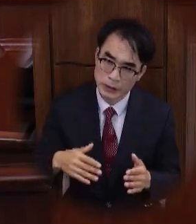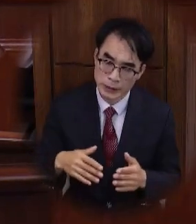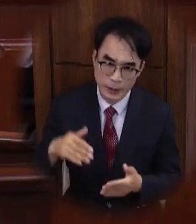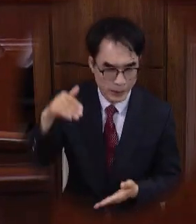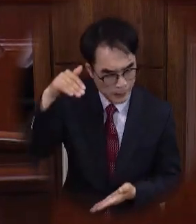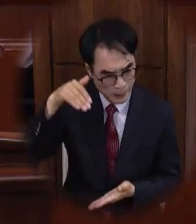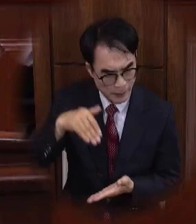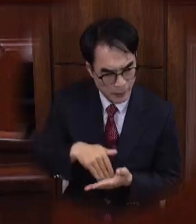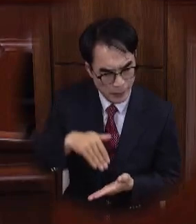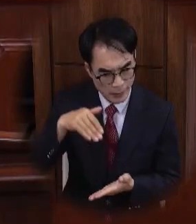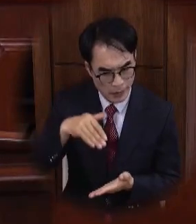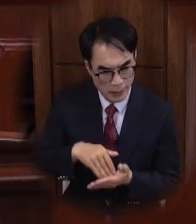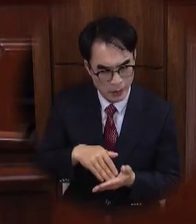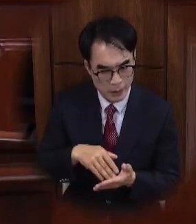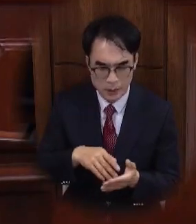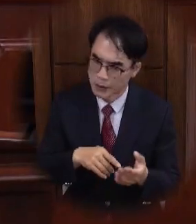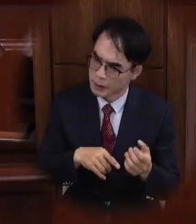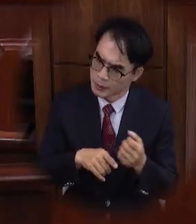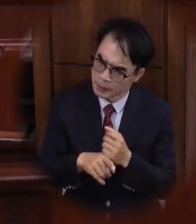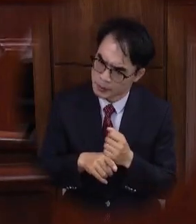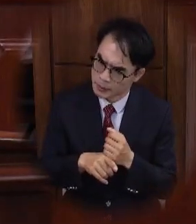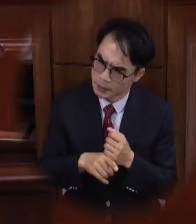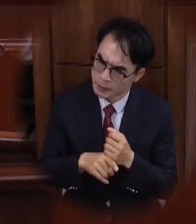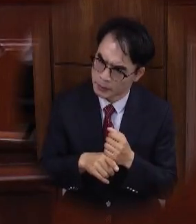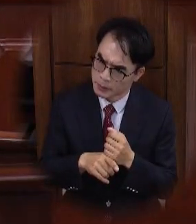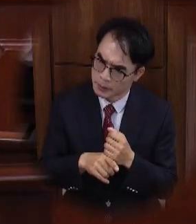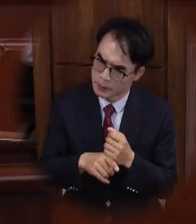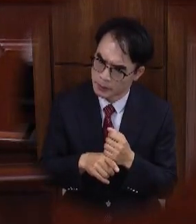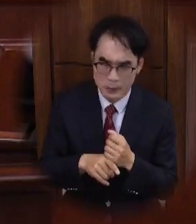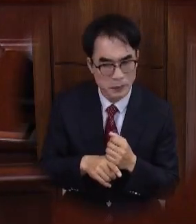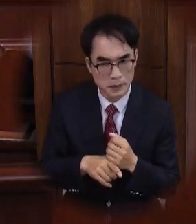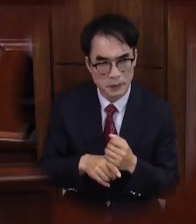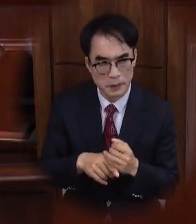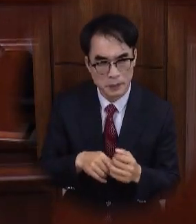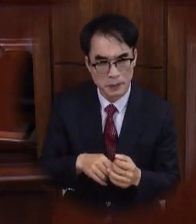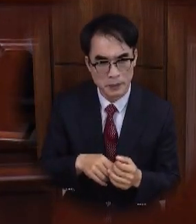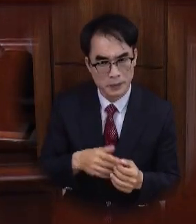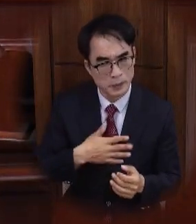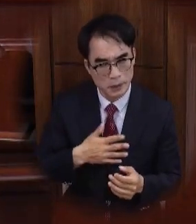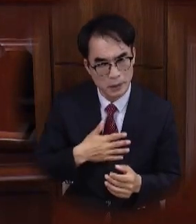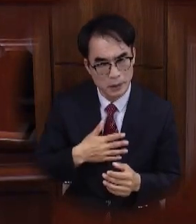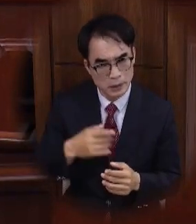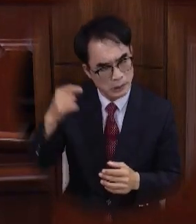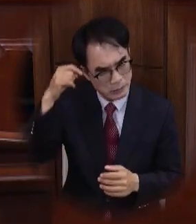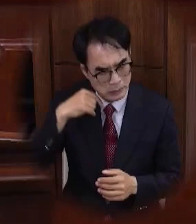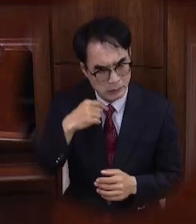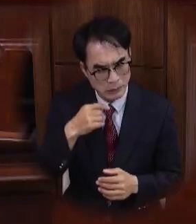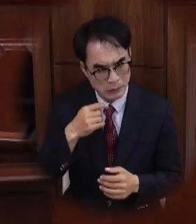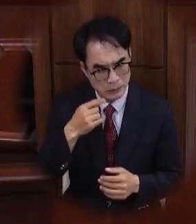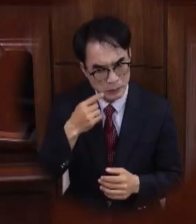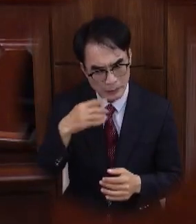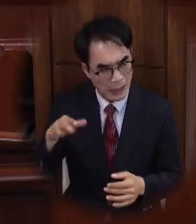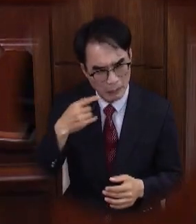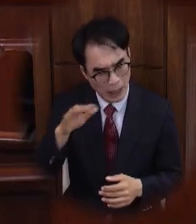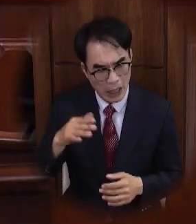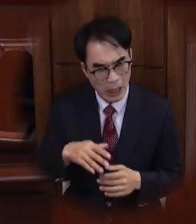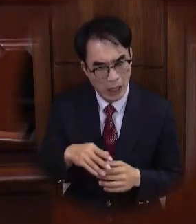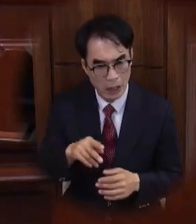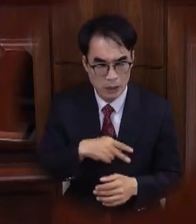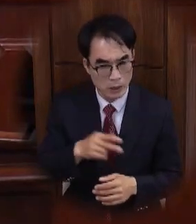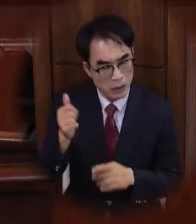반성이 의미가 결코 제에게 와닿지 않고 의장님 와닿지